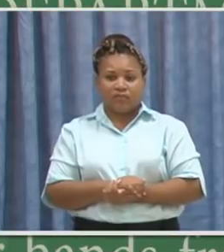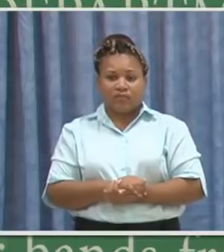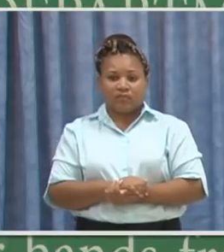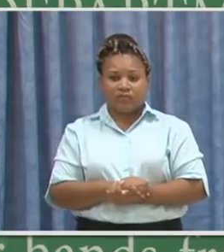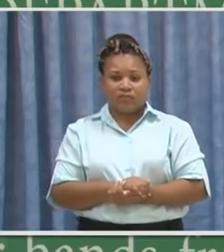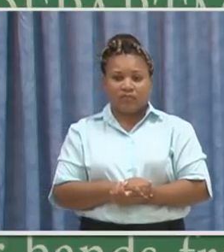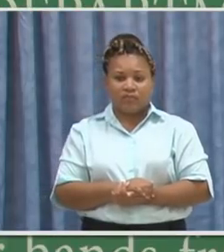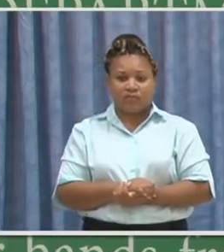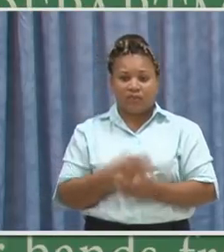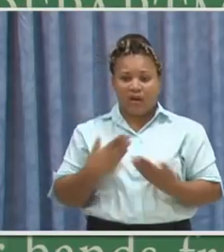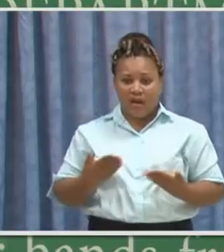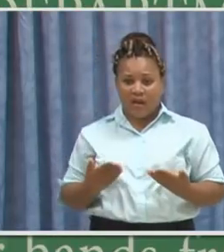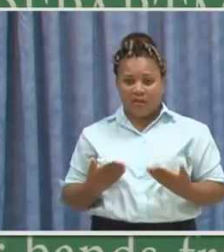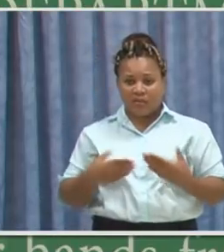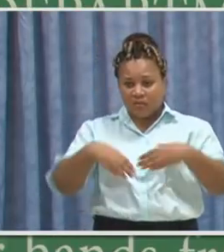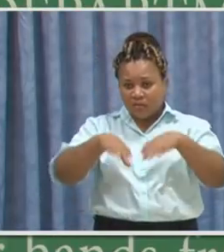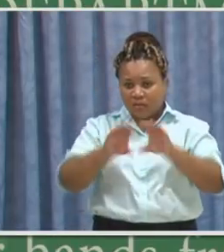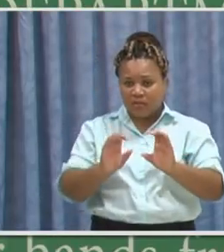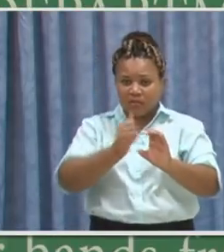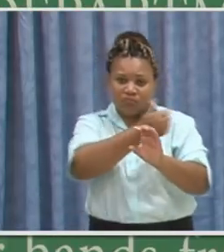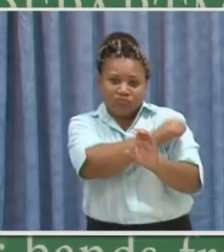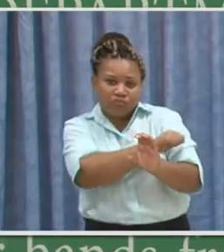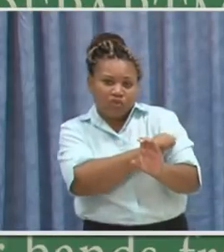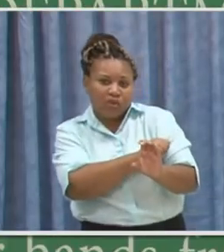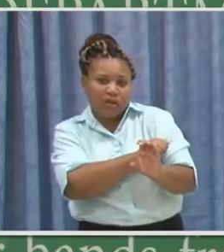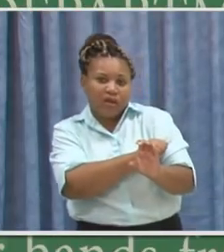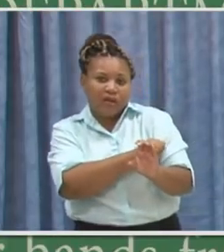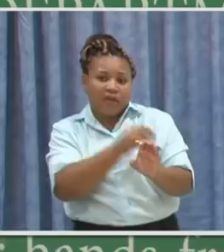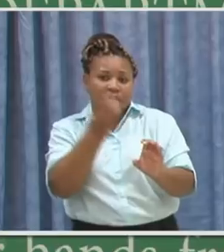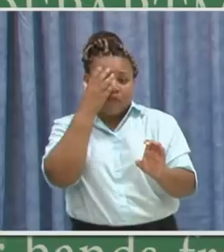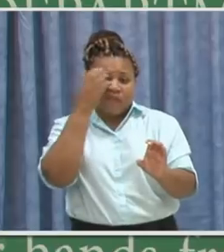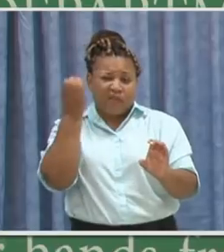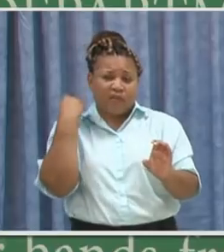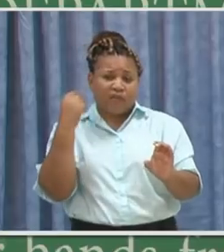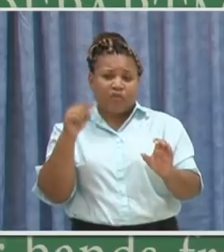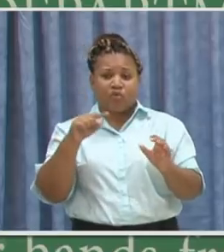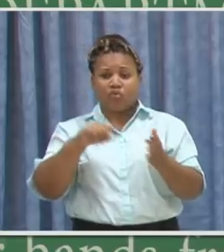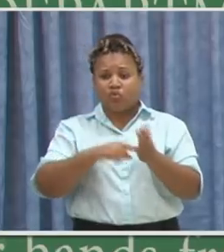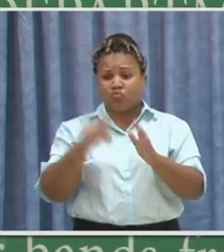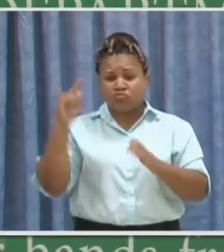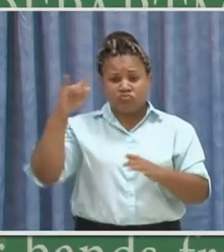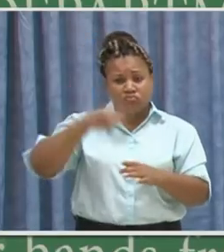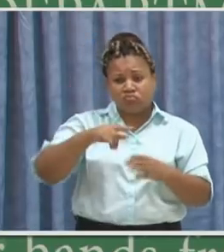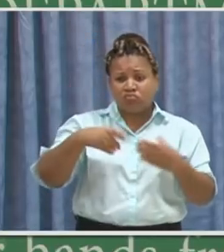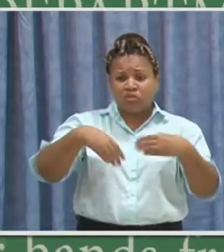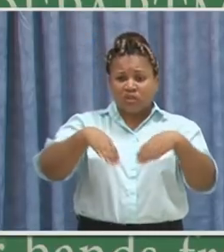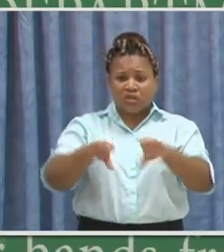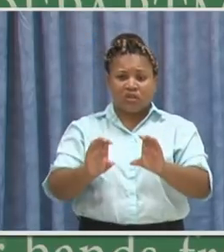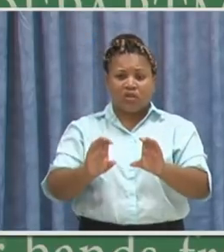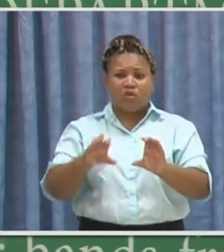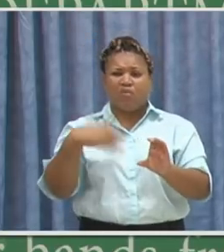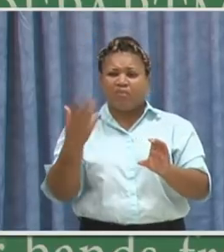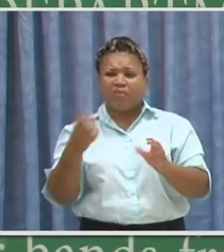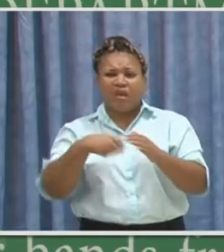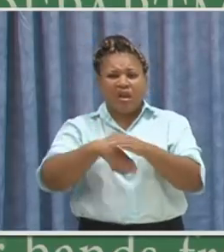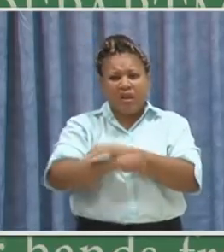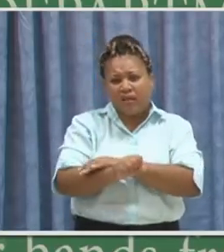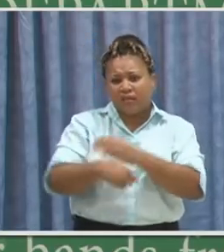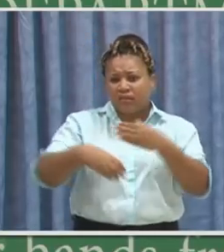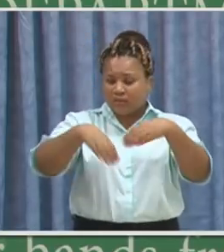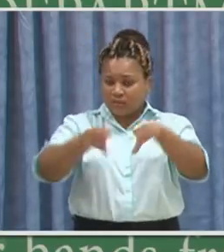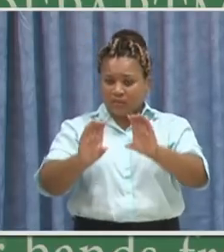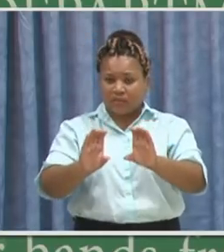étrangers. Nous prochain donne soin et nous prochain donne soin ça des dimons quand les ou pas pour garder ça à cause ça une mission hein